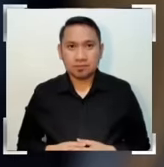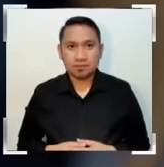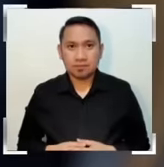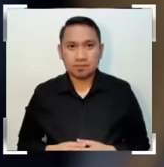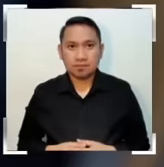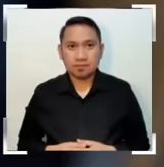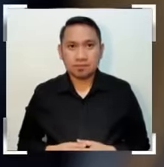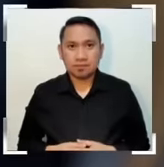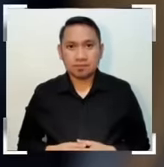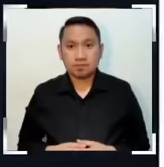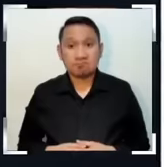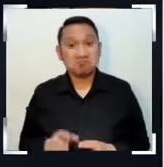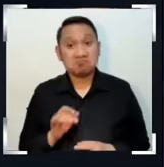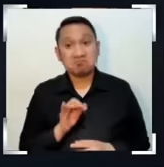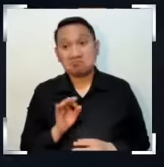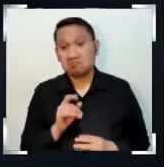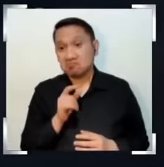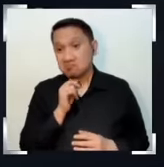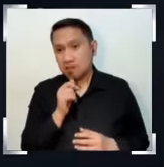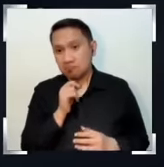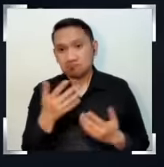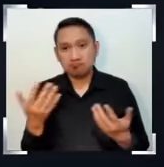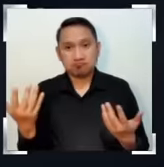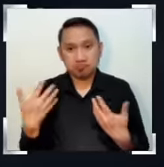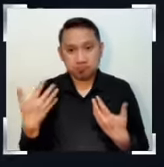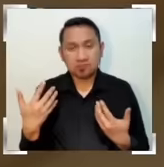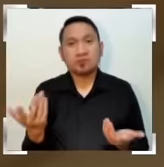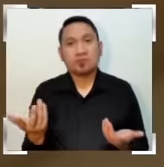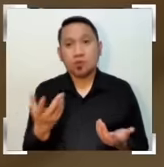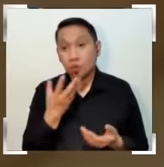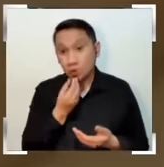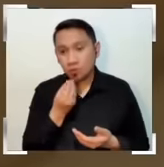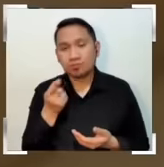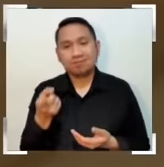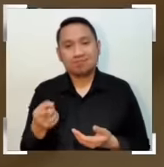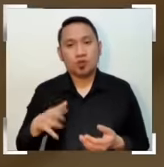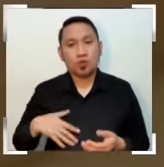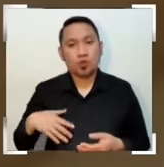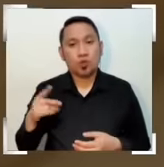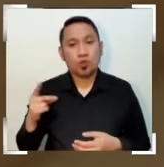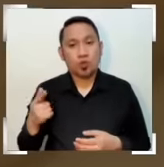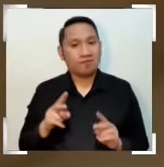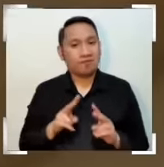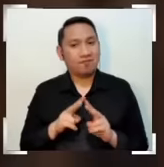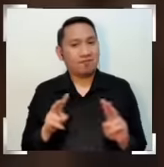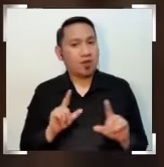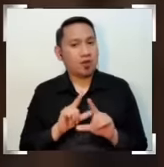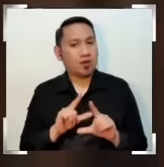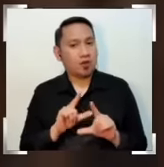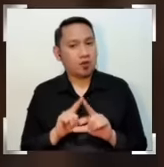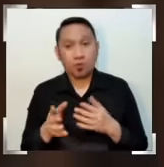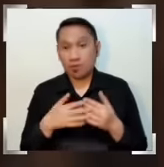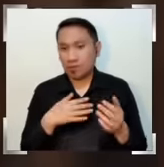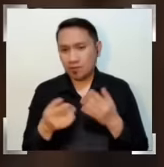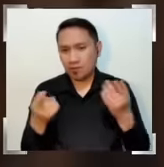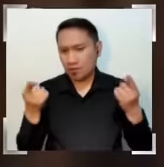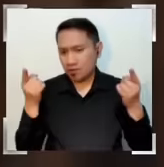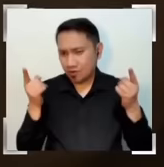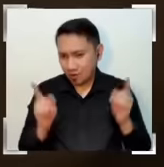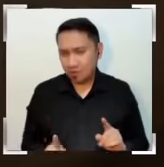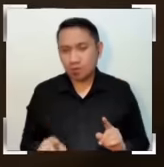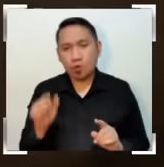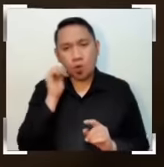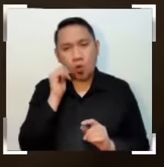Kung may hindi raw nangiiwan, yan ang ating mga fur baby gaya ng aso. Whatever happens, nasa tabi lang natin